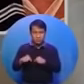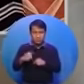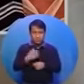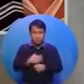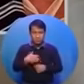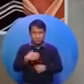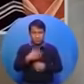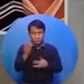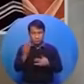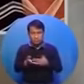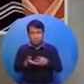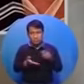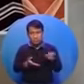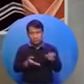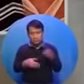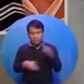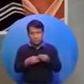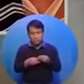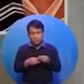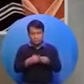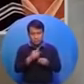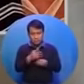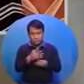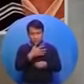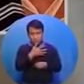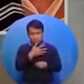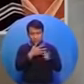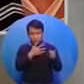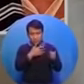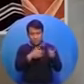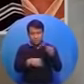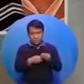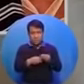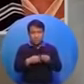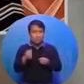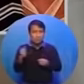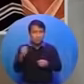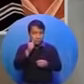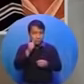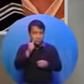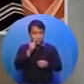maikaso, pwedeng maikaso sa nanay ni ma'am